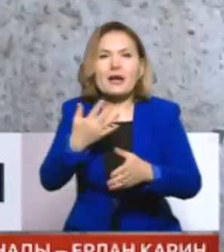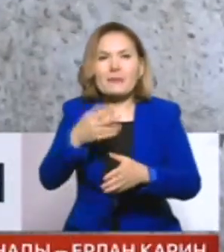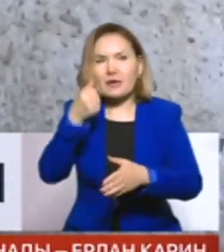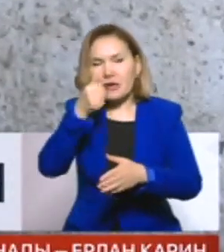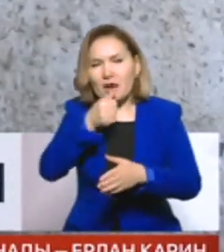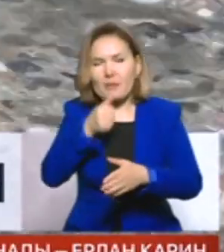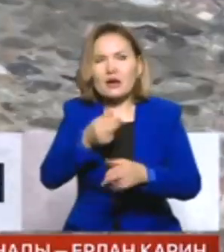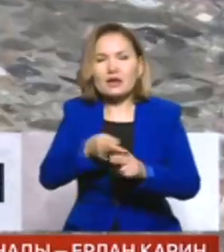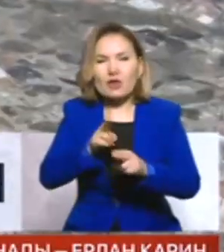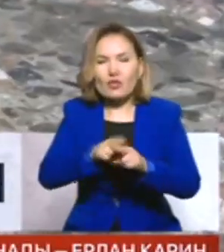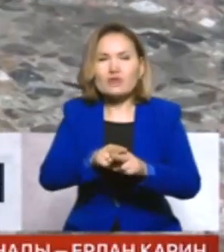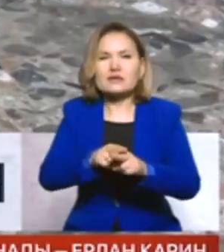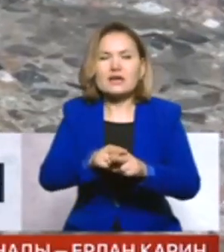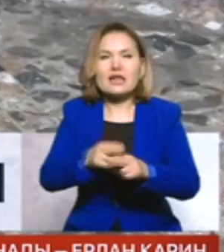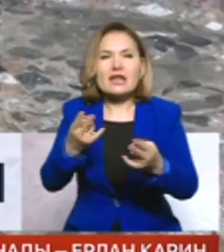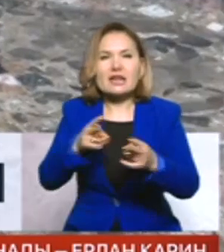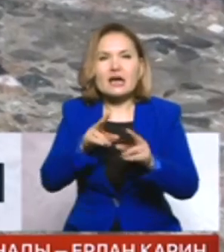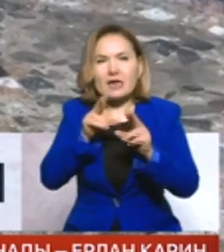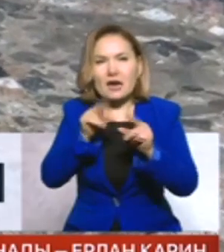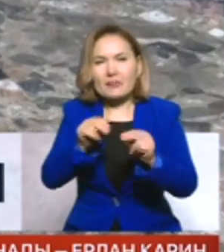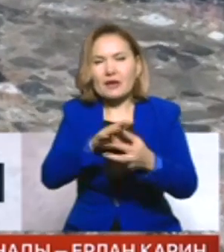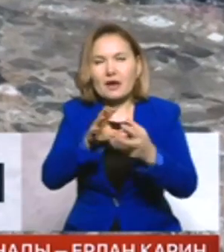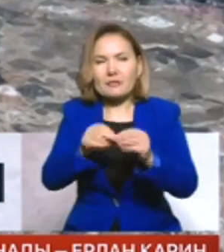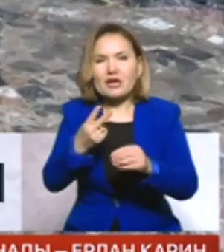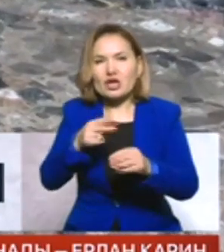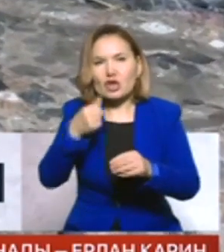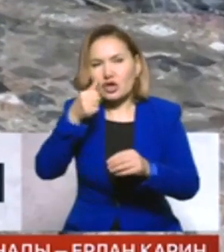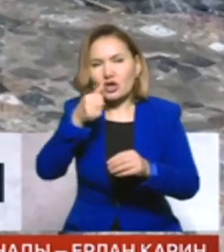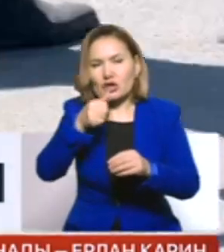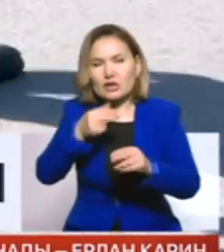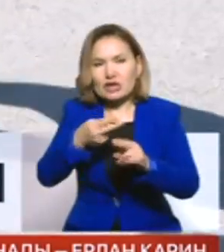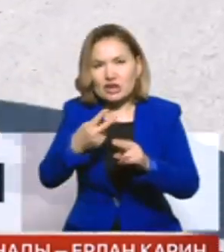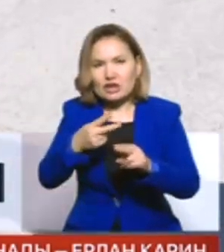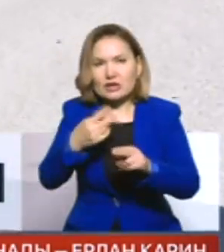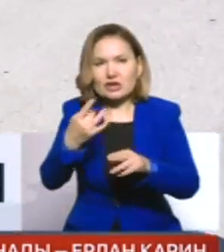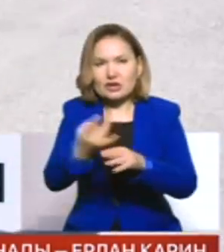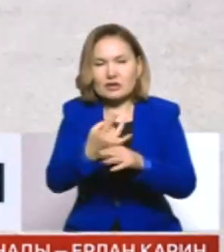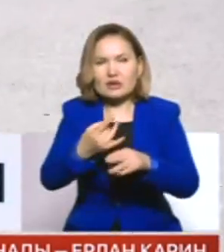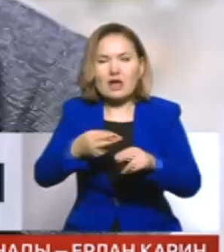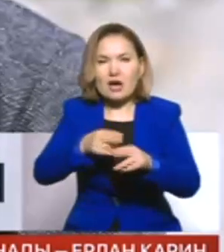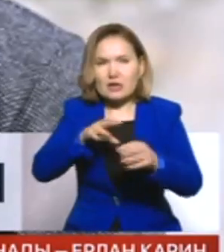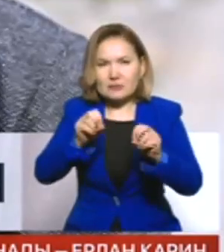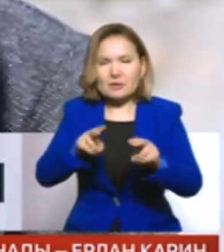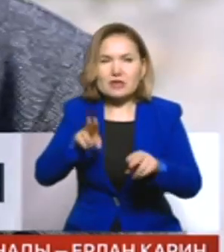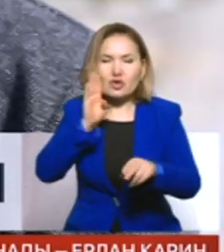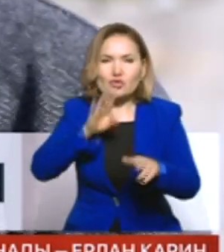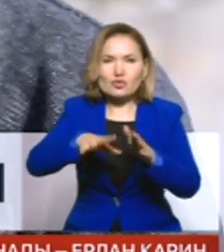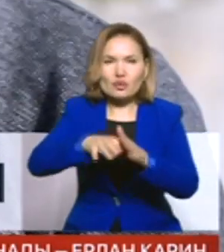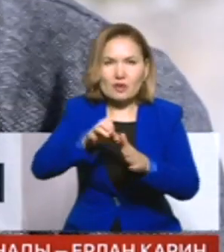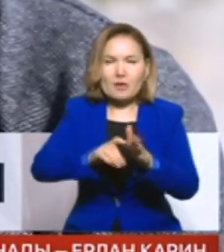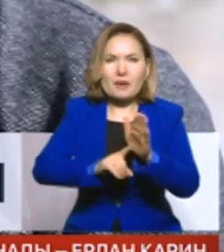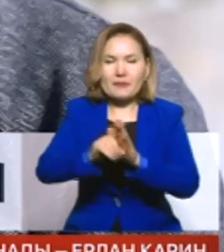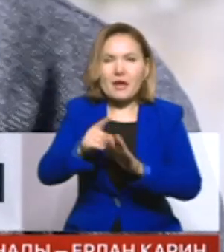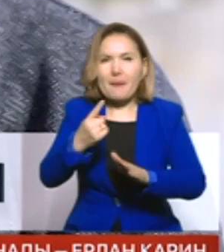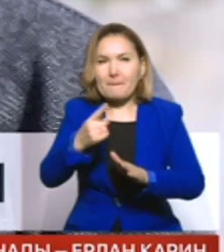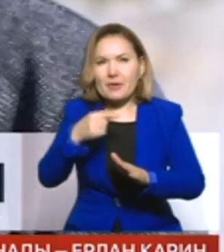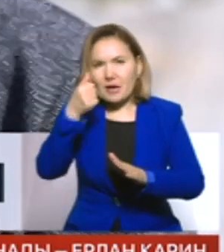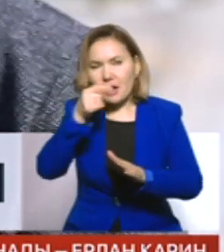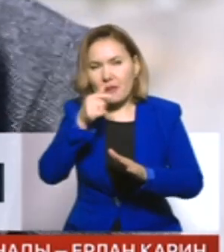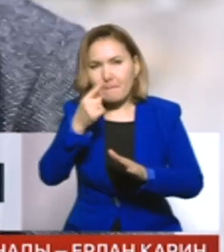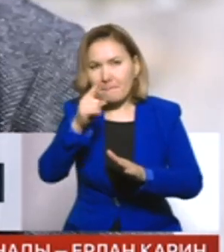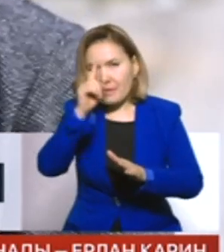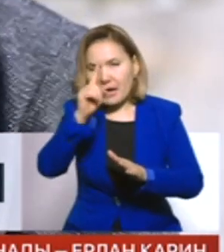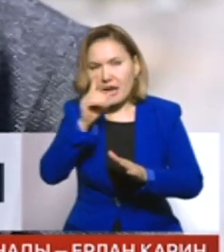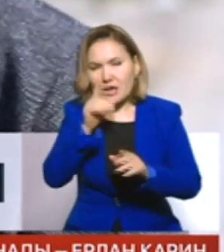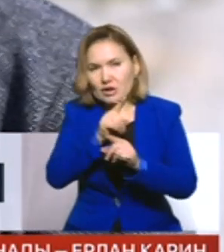жылдық кепілдігі бар. Сондықтан олар екі жерден ұңғыма қазуға кіріскен. Бір айдың төңірегінде нақты уже шешім судың